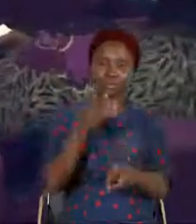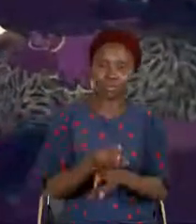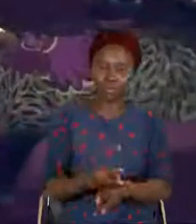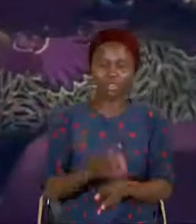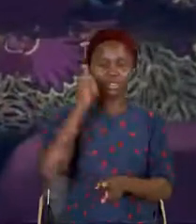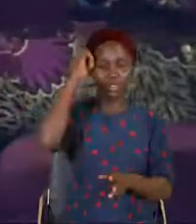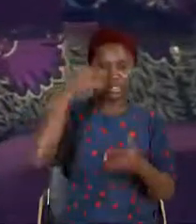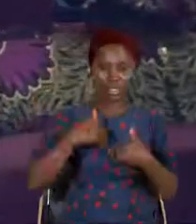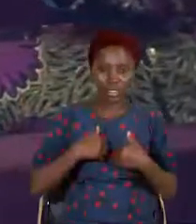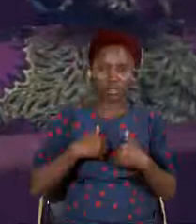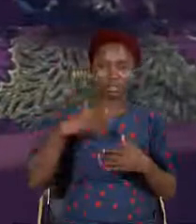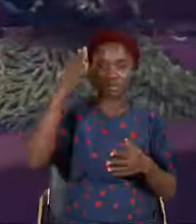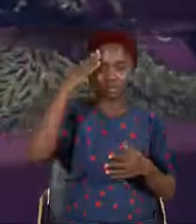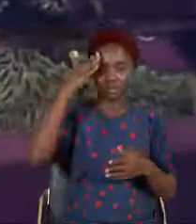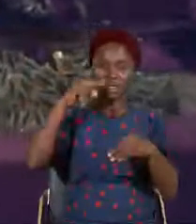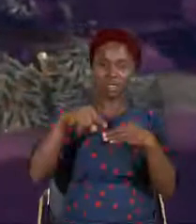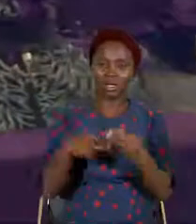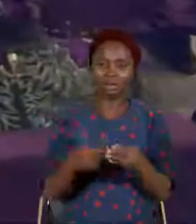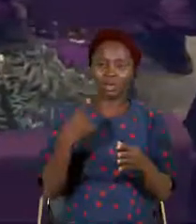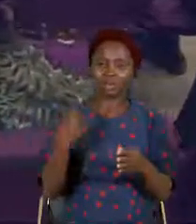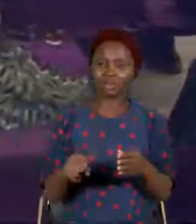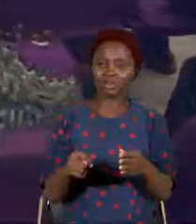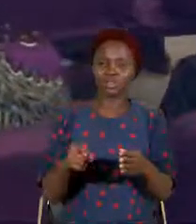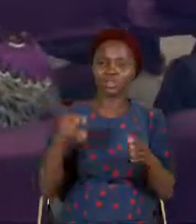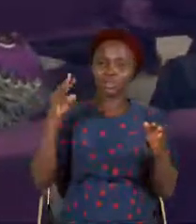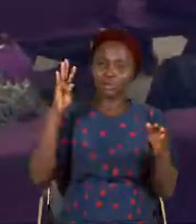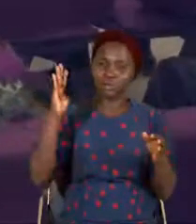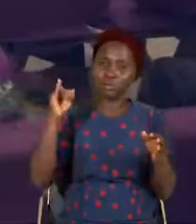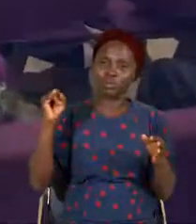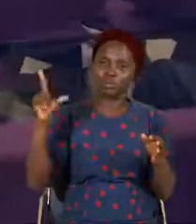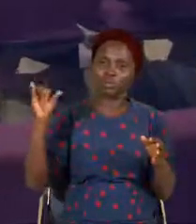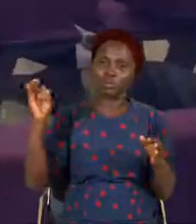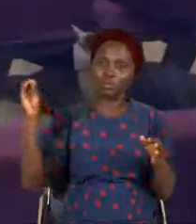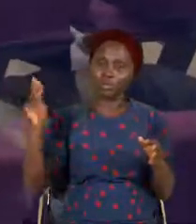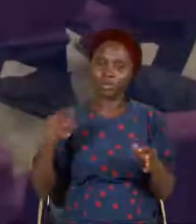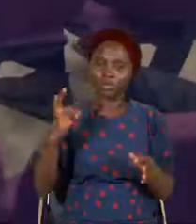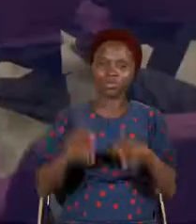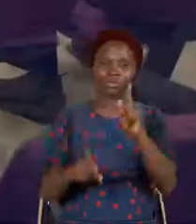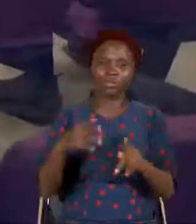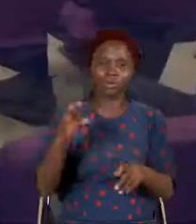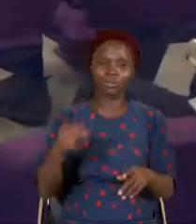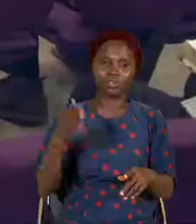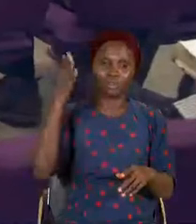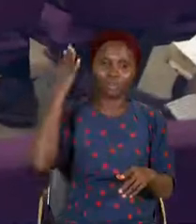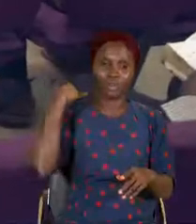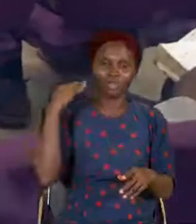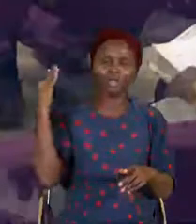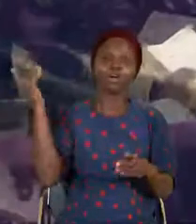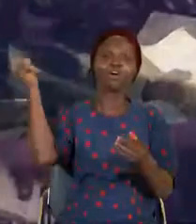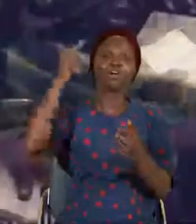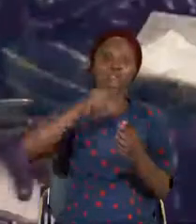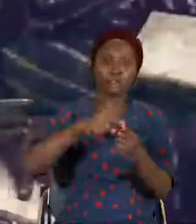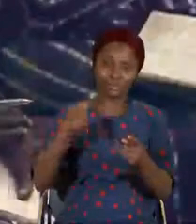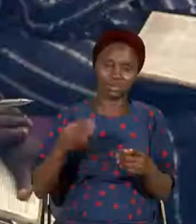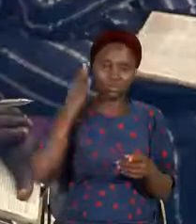du monde. Il a la connaissance au sujet des milliards d'hommes dans le passé,